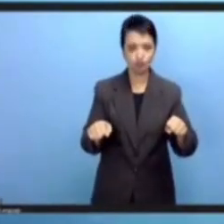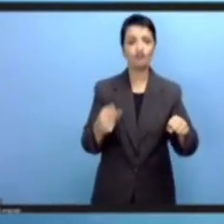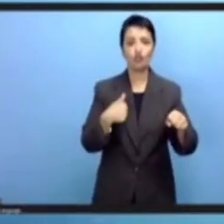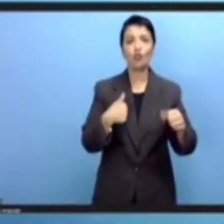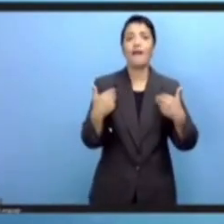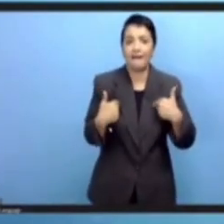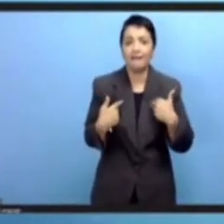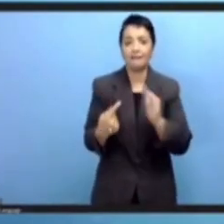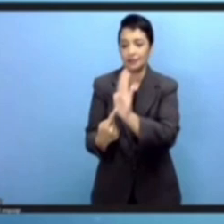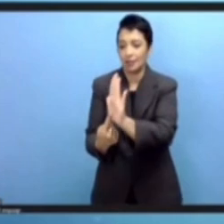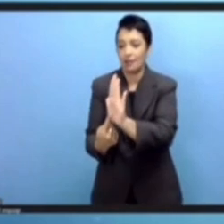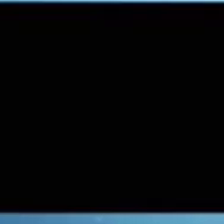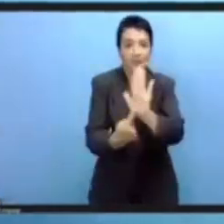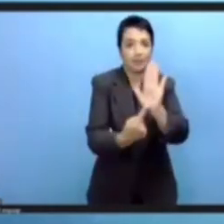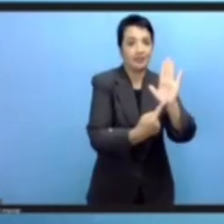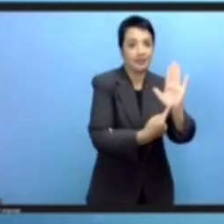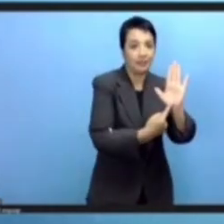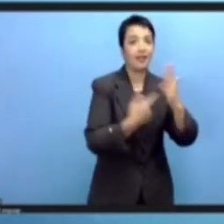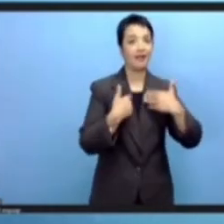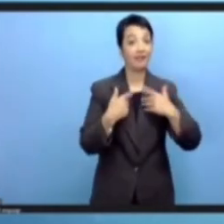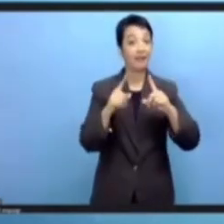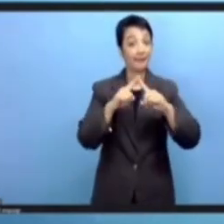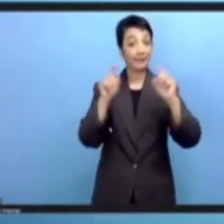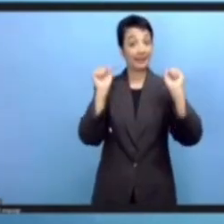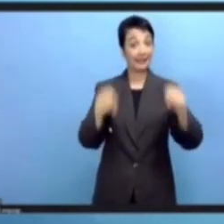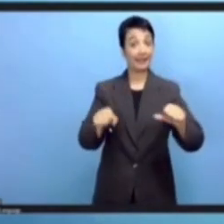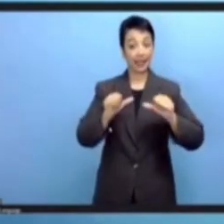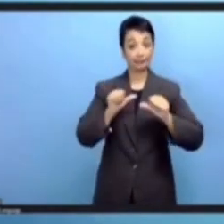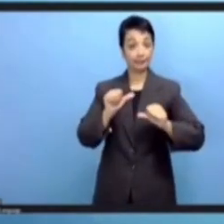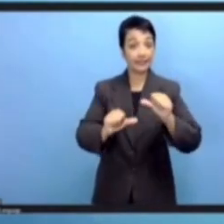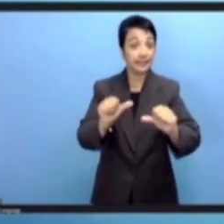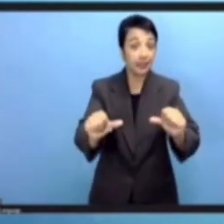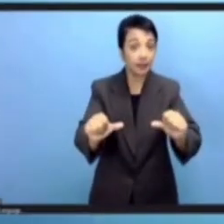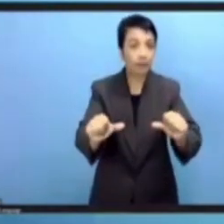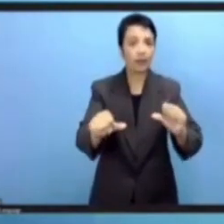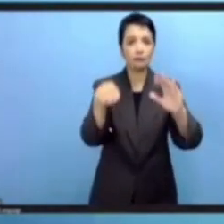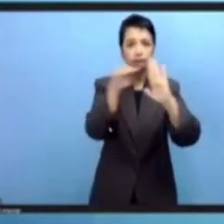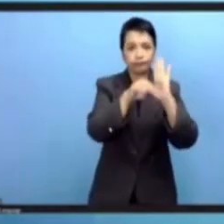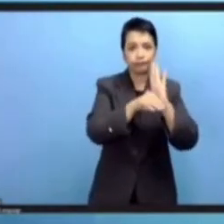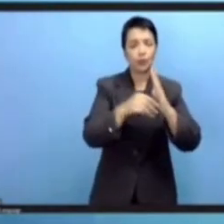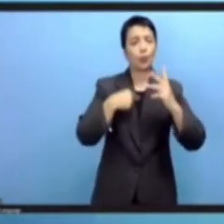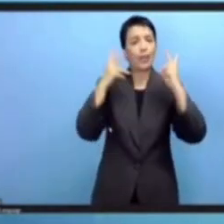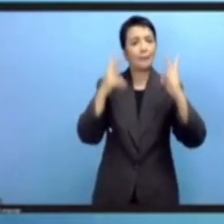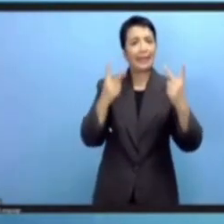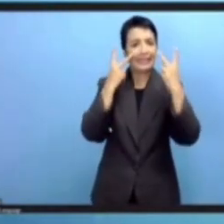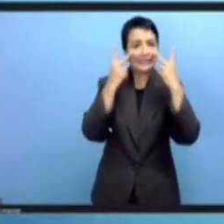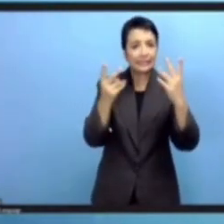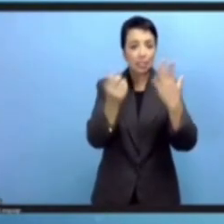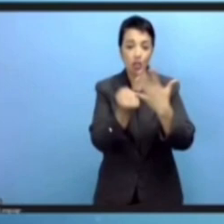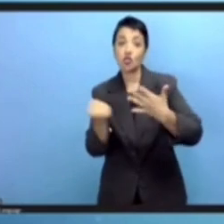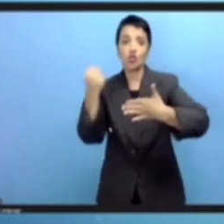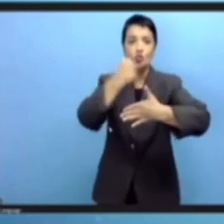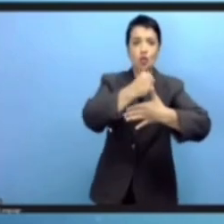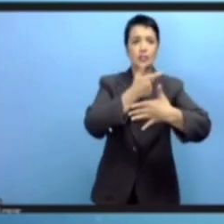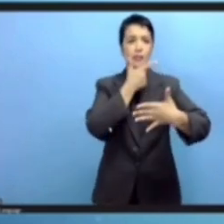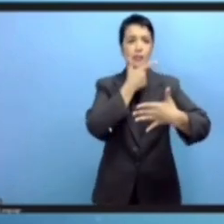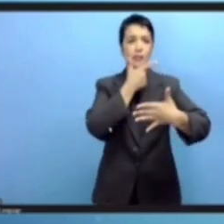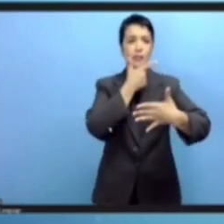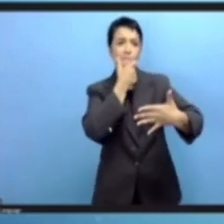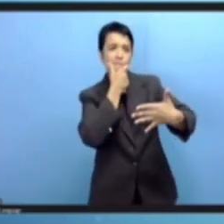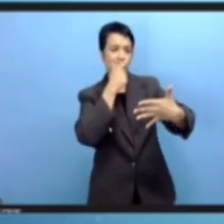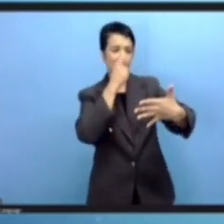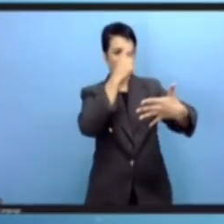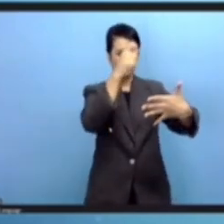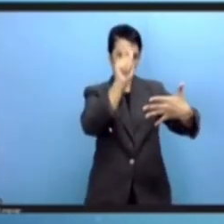Nous avons aujourd'hui plusieurs exemples, bons exemples. Pour que ces exemples puissent devenir la norme, et cela de façon pérenne,